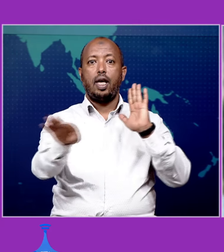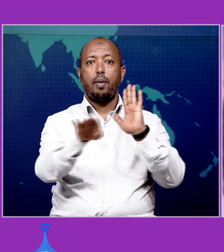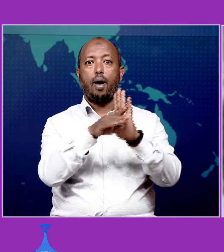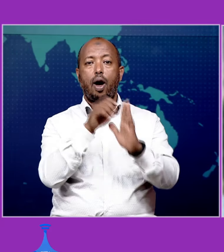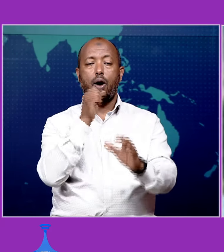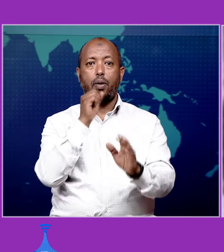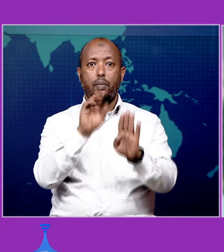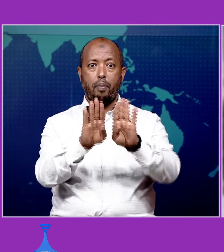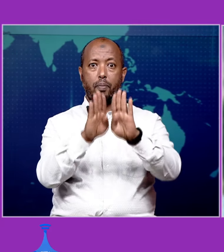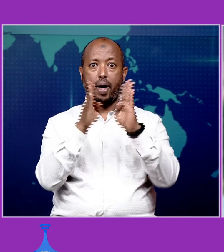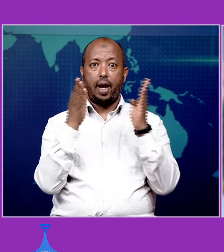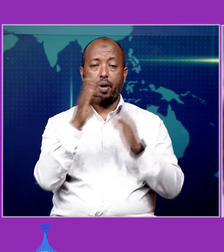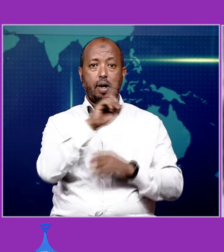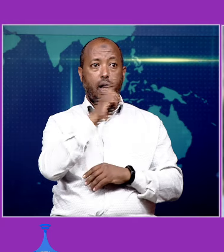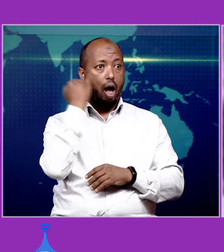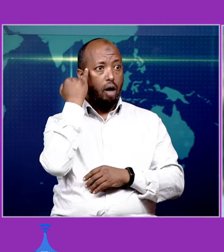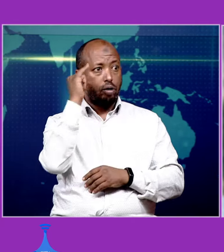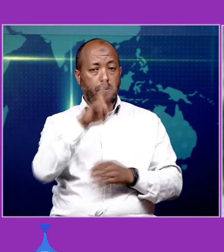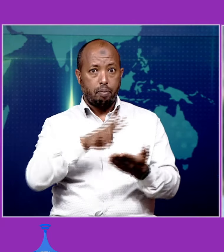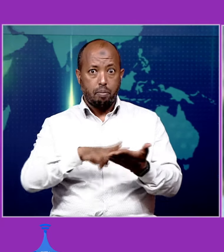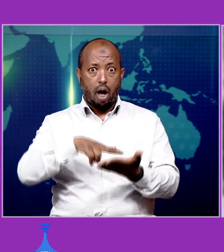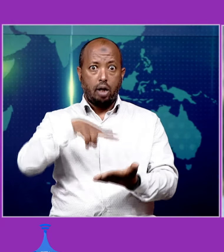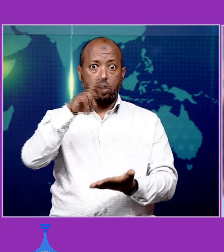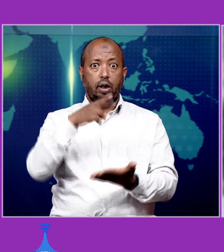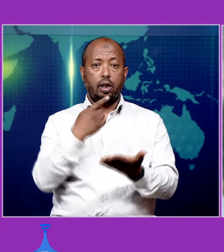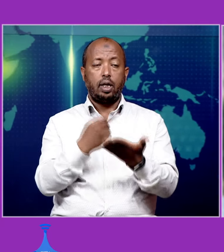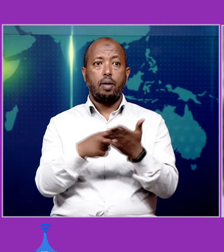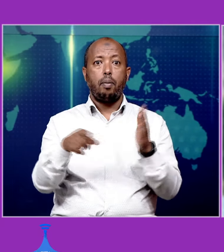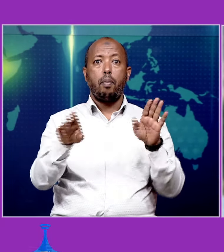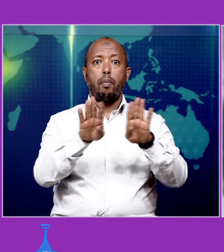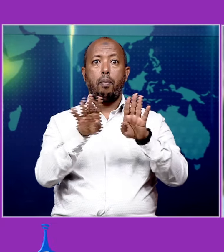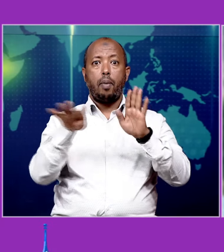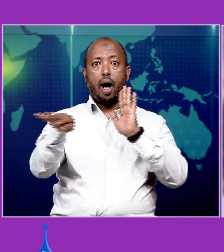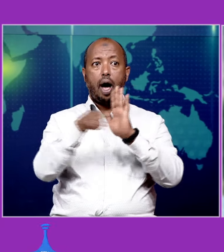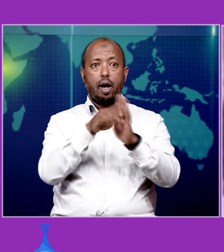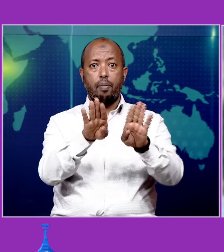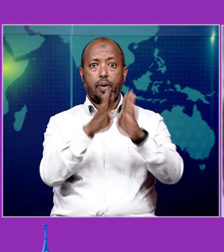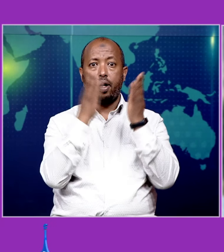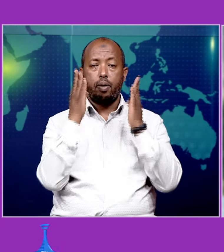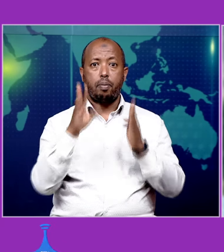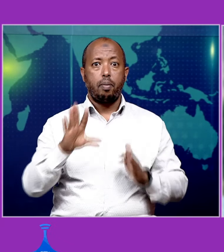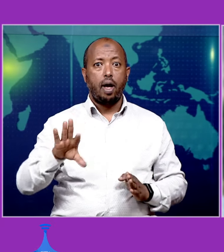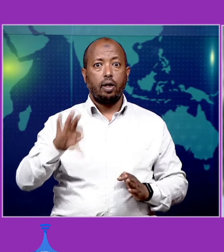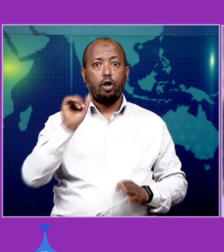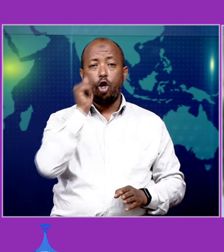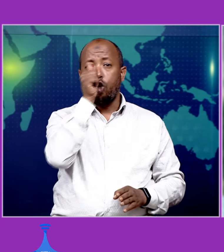በር መጠየቅ፣ የባህር አክሰስ መኖር ለኢትዮጵያ